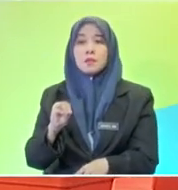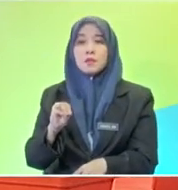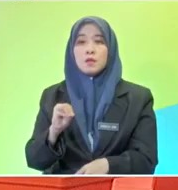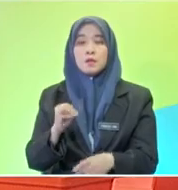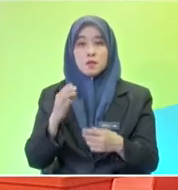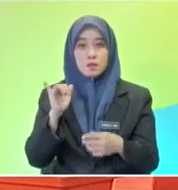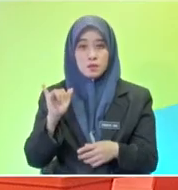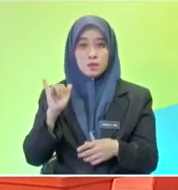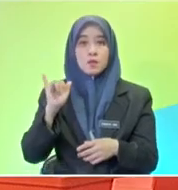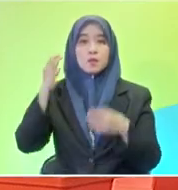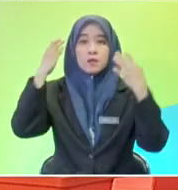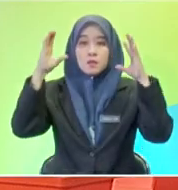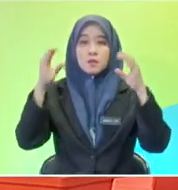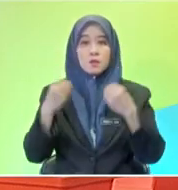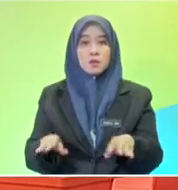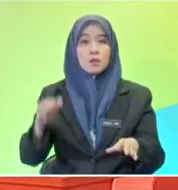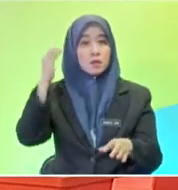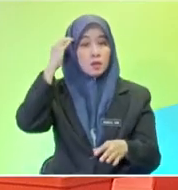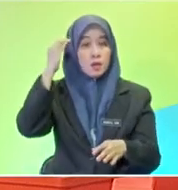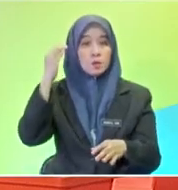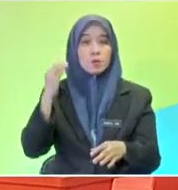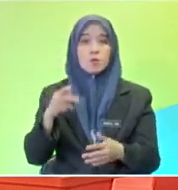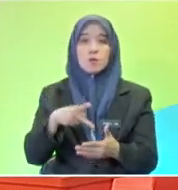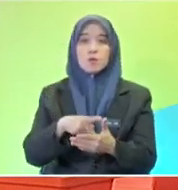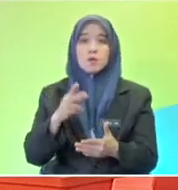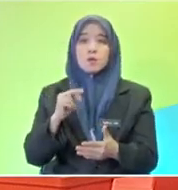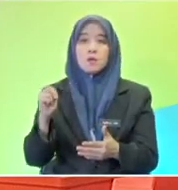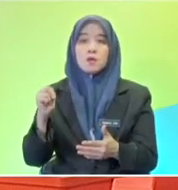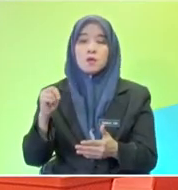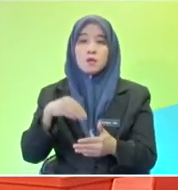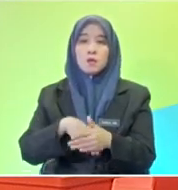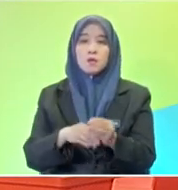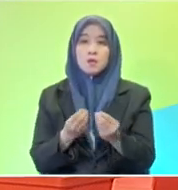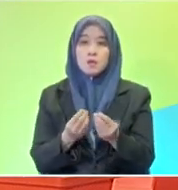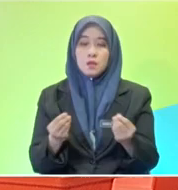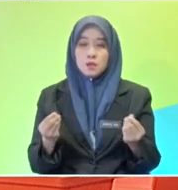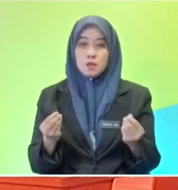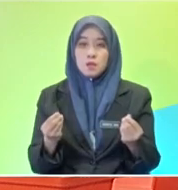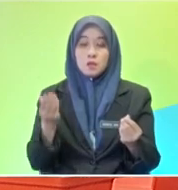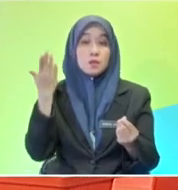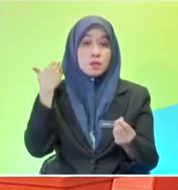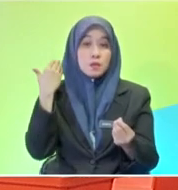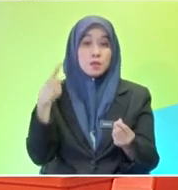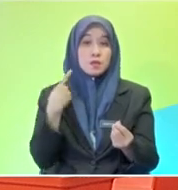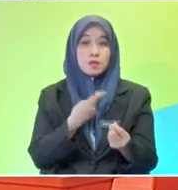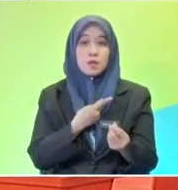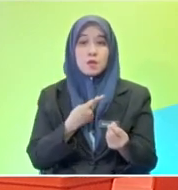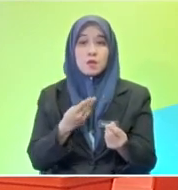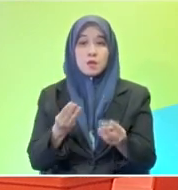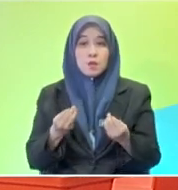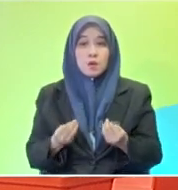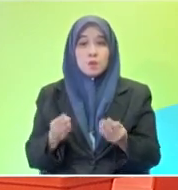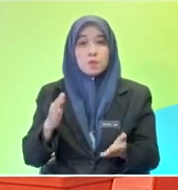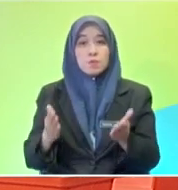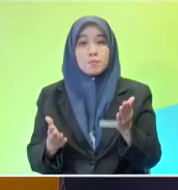kita mengetahui mengenai kandungan dalam setiap tanah yang kita rujuk hari ini, kita nak membanding beza pula